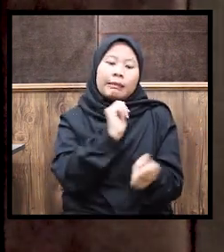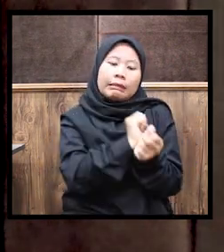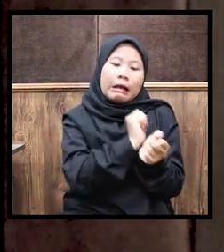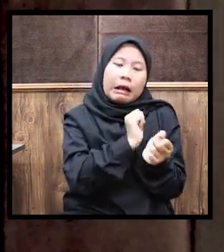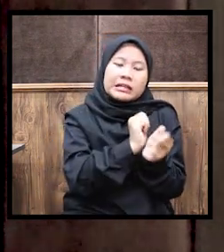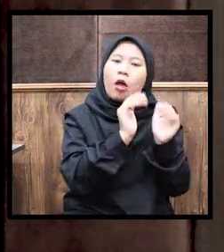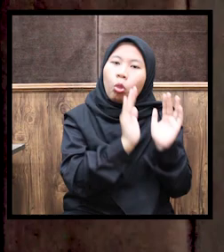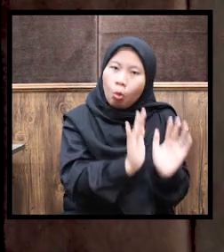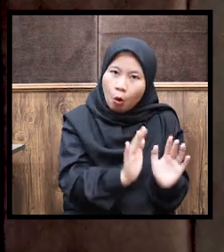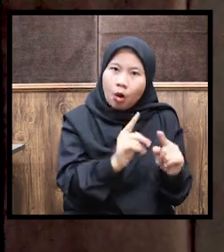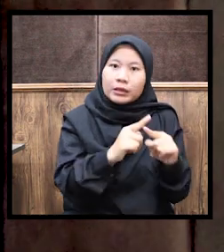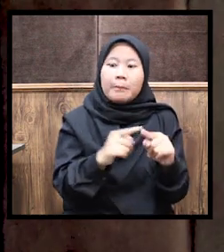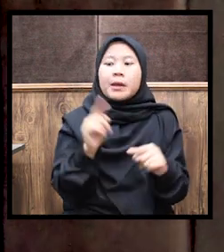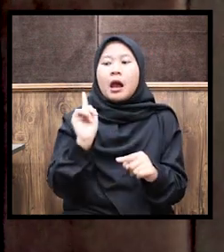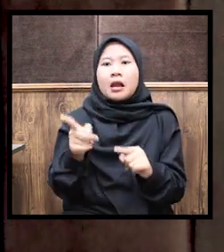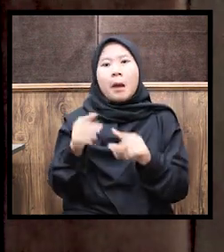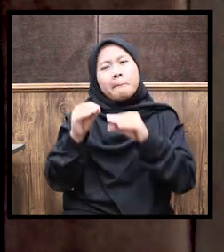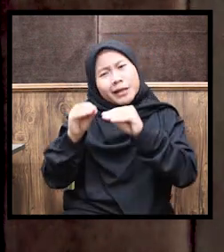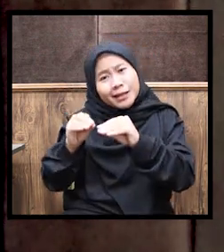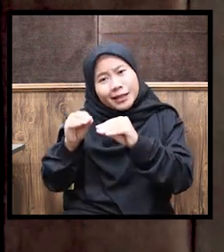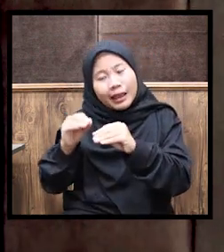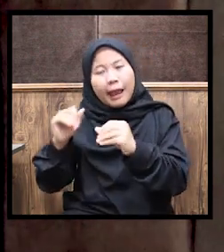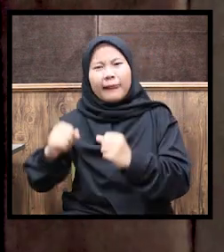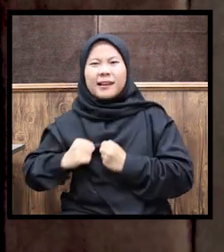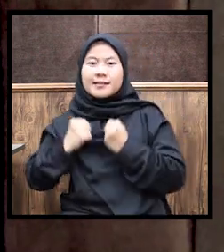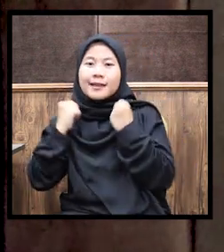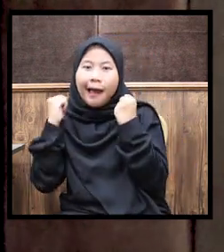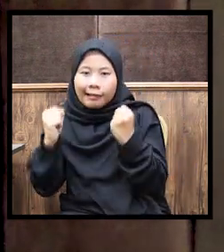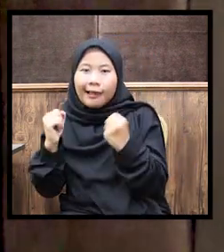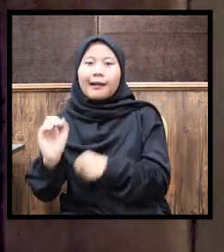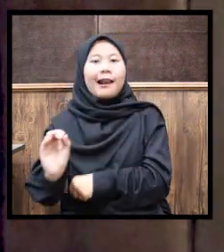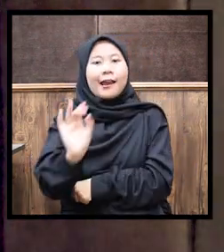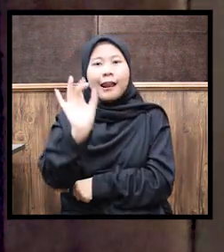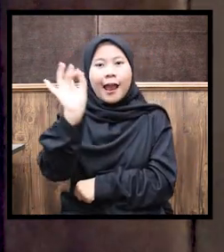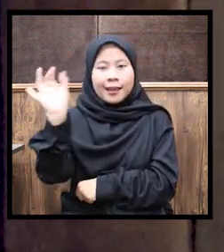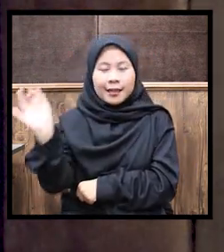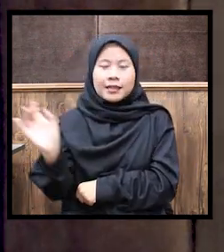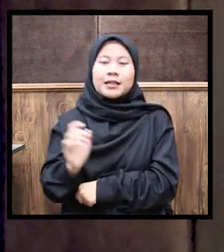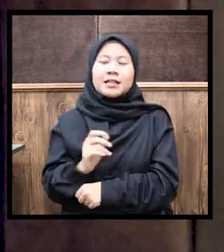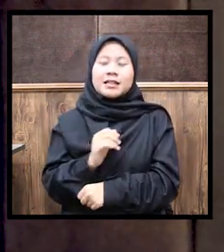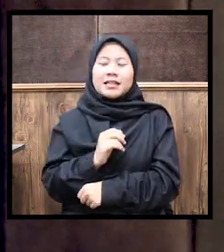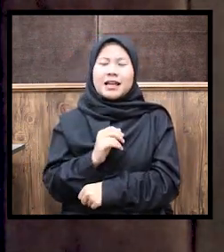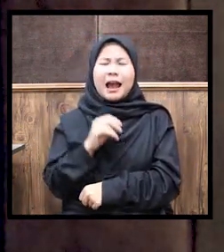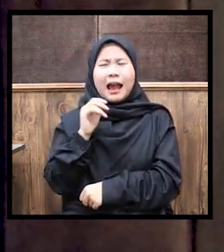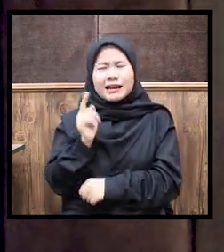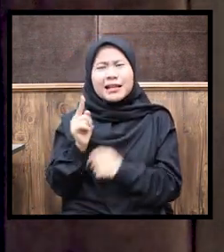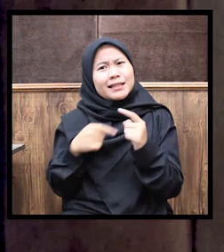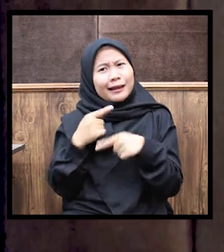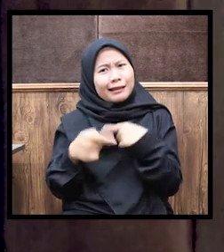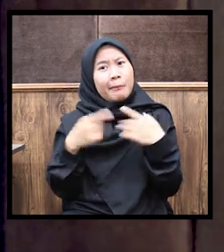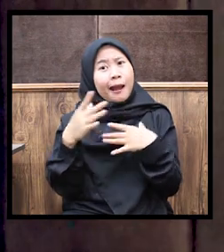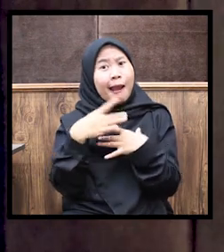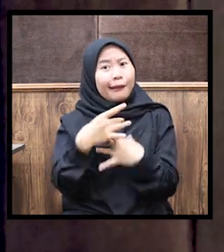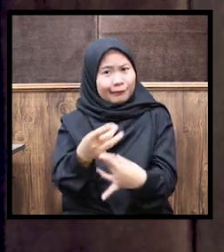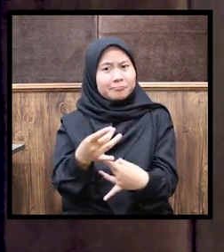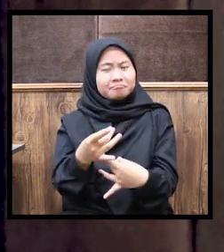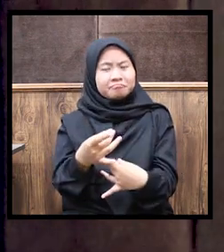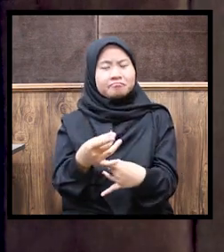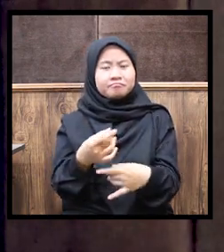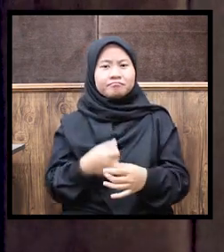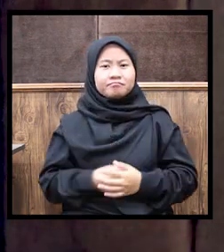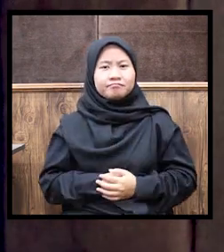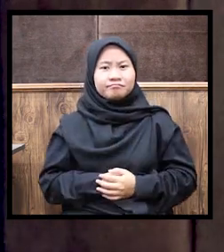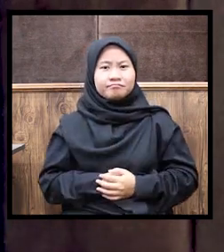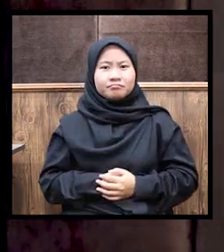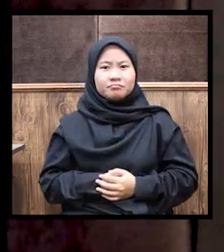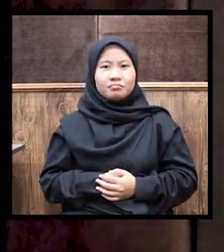saja ya tapi ada dunia pendidikan kesehatan seperti itu Jadi ada cerita menarik Pak Dodi bahwa ketika